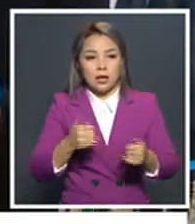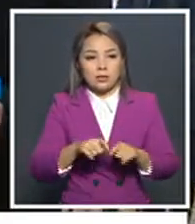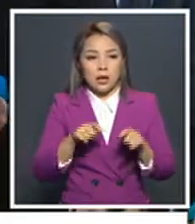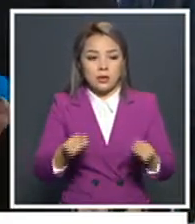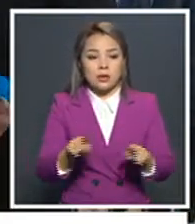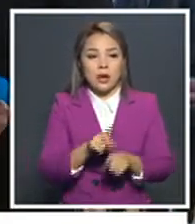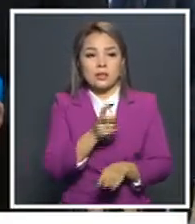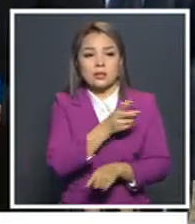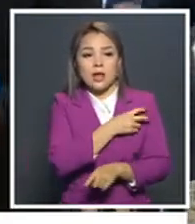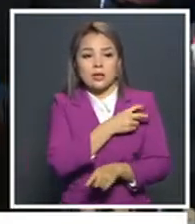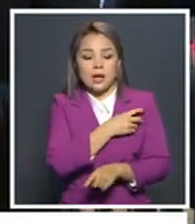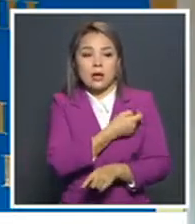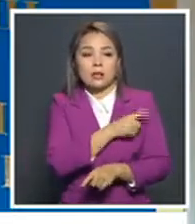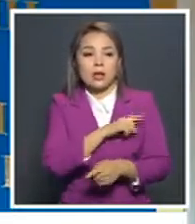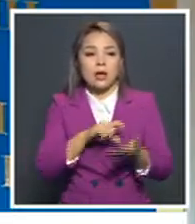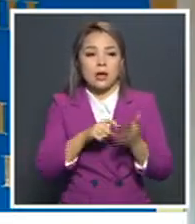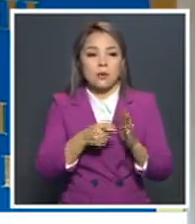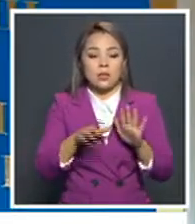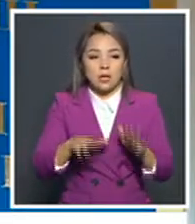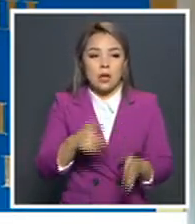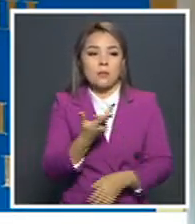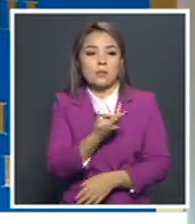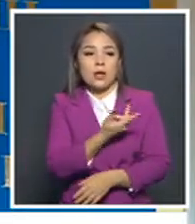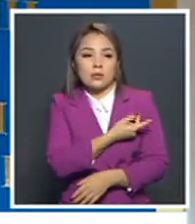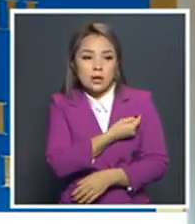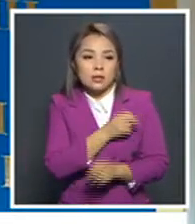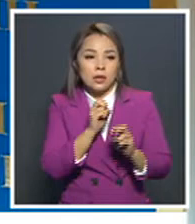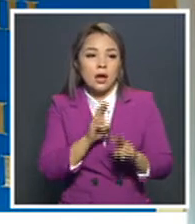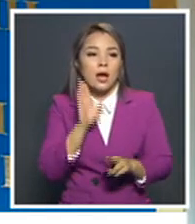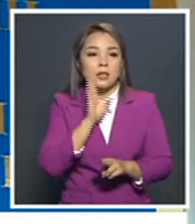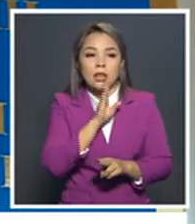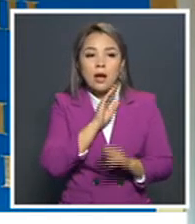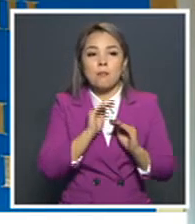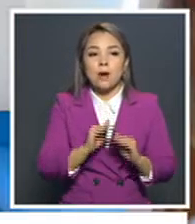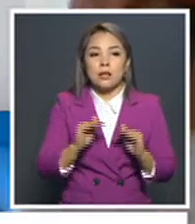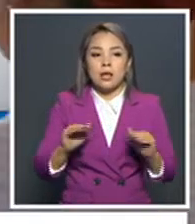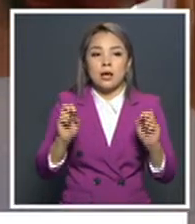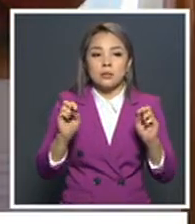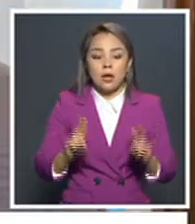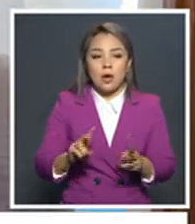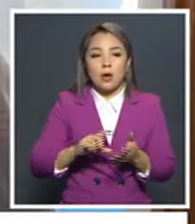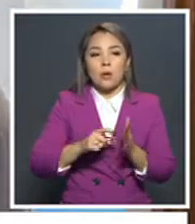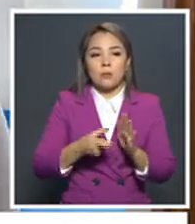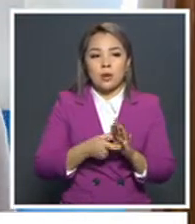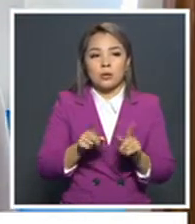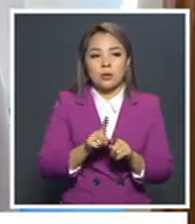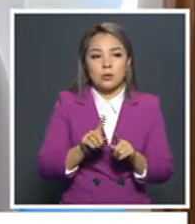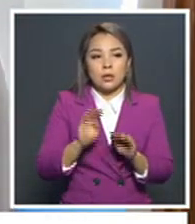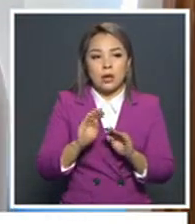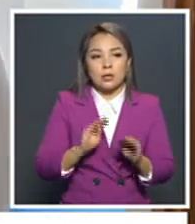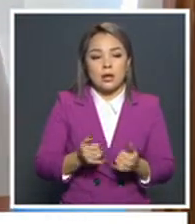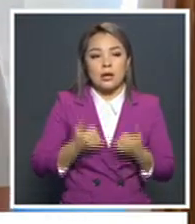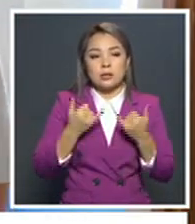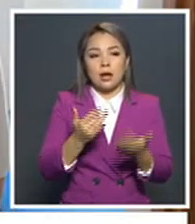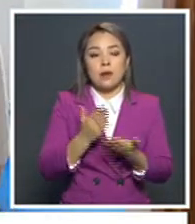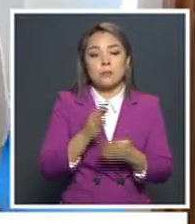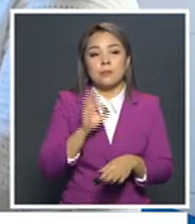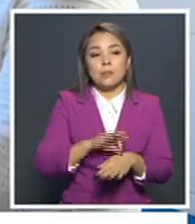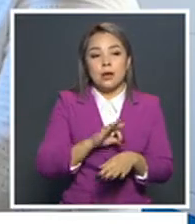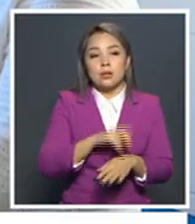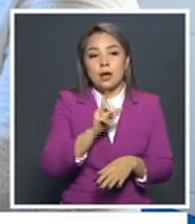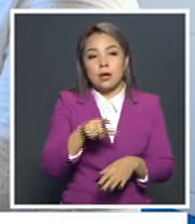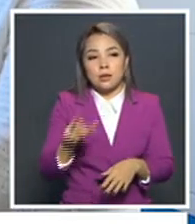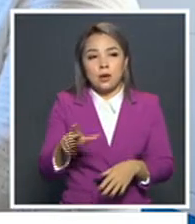дәрігер кабинеті, арнайы екпе егу орны және әйелдер мен балаларға арналған бөлмелер қарастырылған. Сондай-ақ сырқаттанған